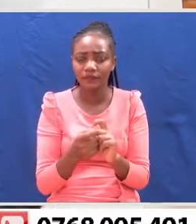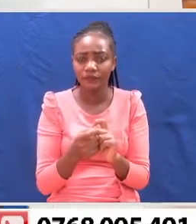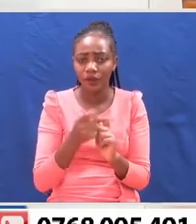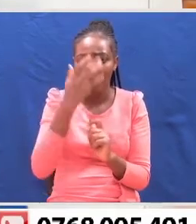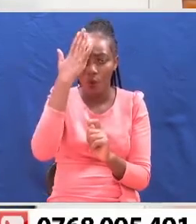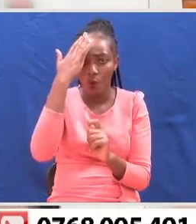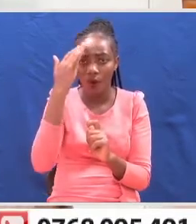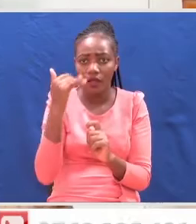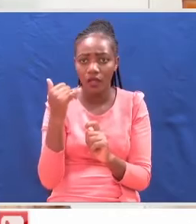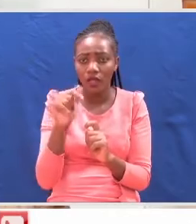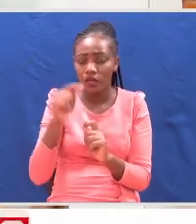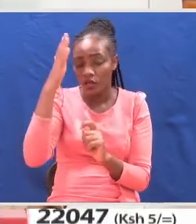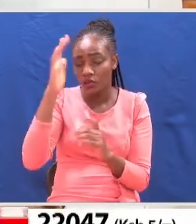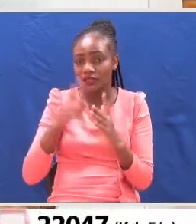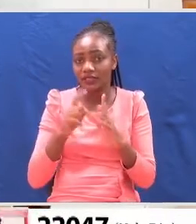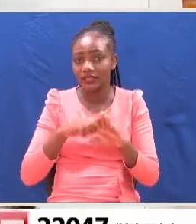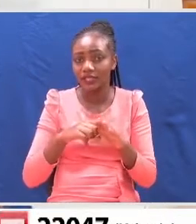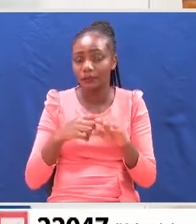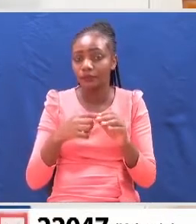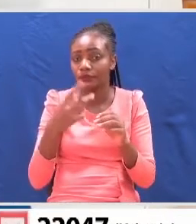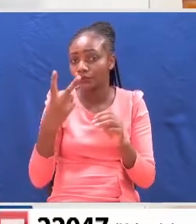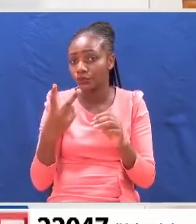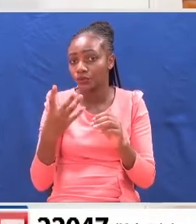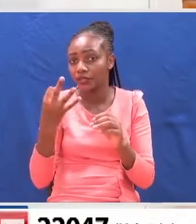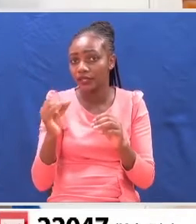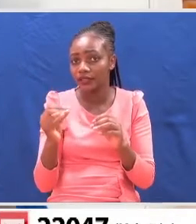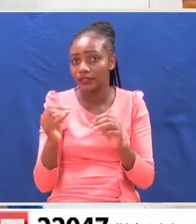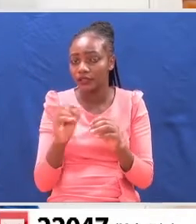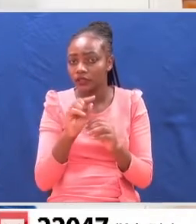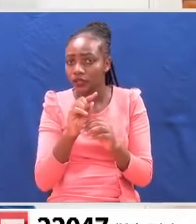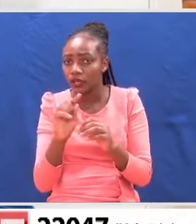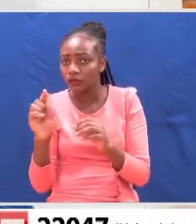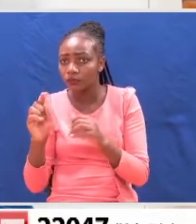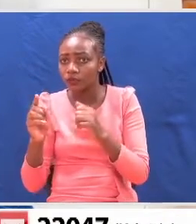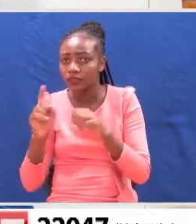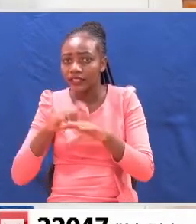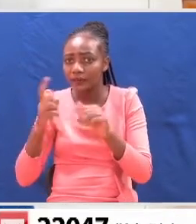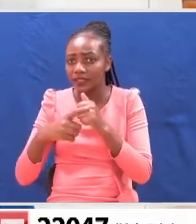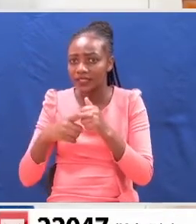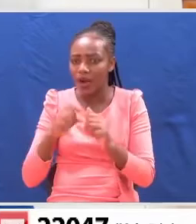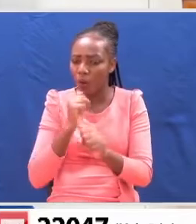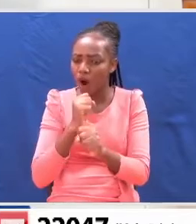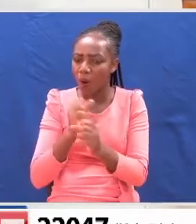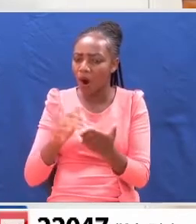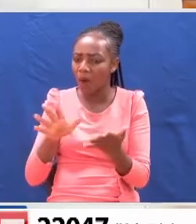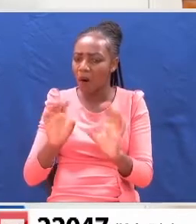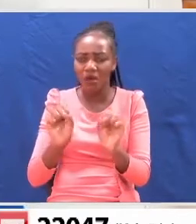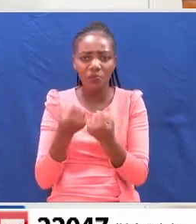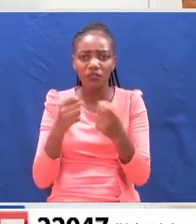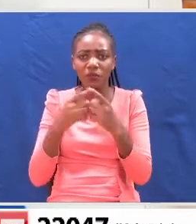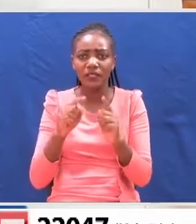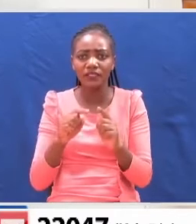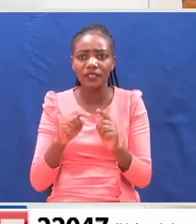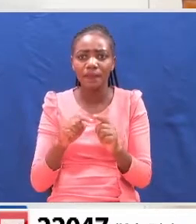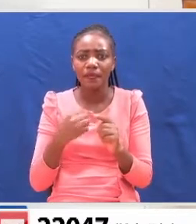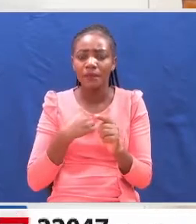sababu unajua kuanzia saa 8:30 mpaka saa 12:30 hamwezi kufanya mambo yote. Lakini maybe kujibu swali